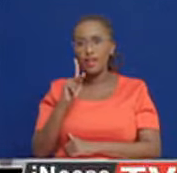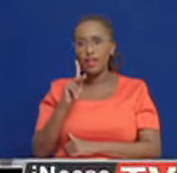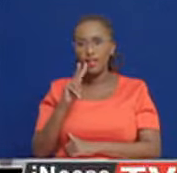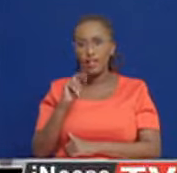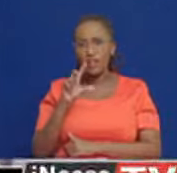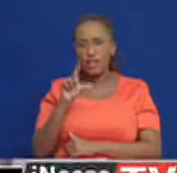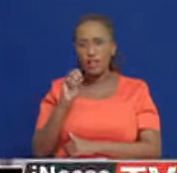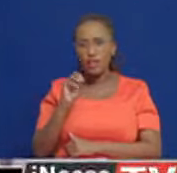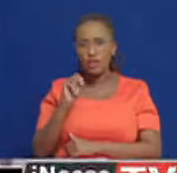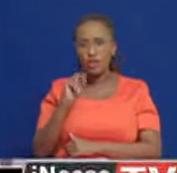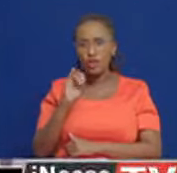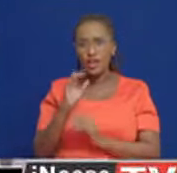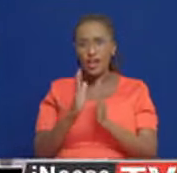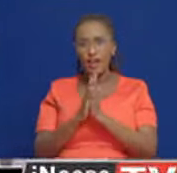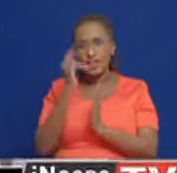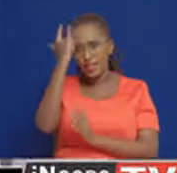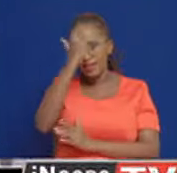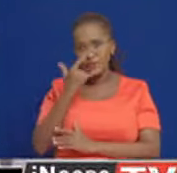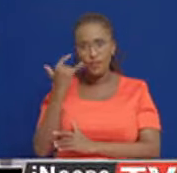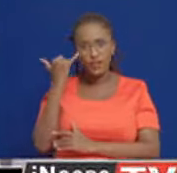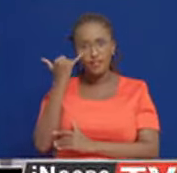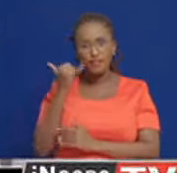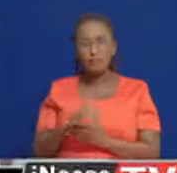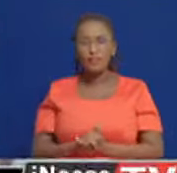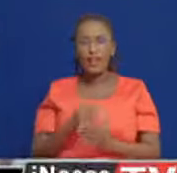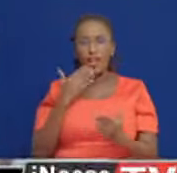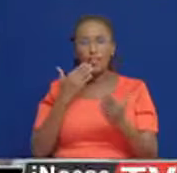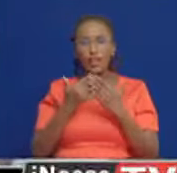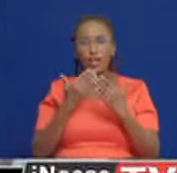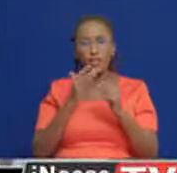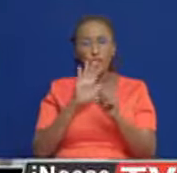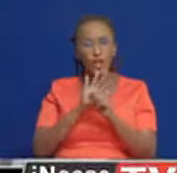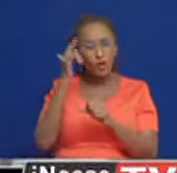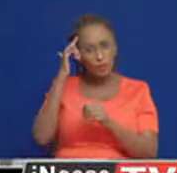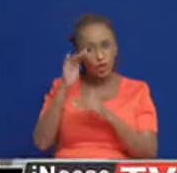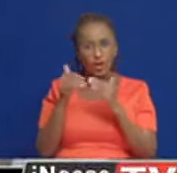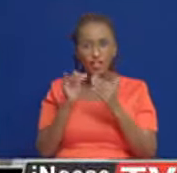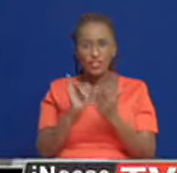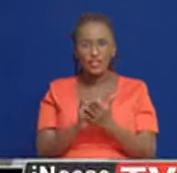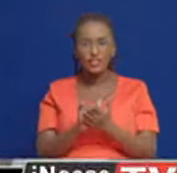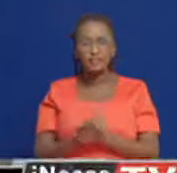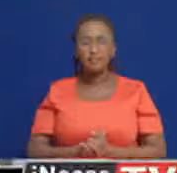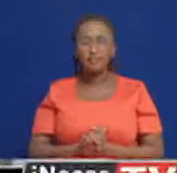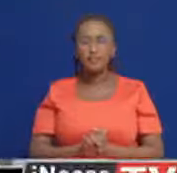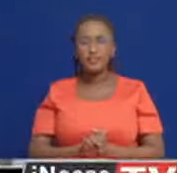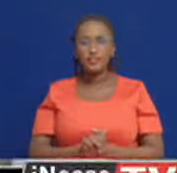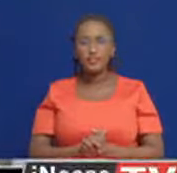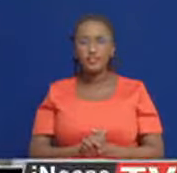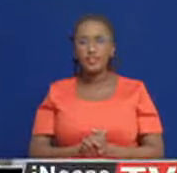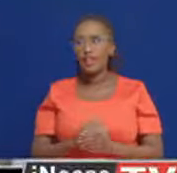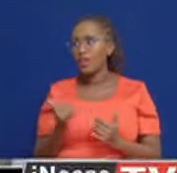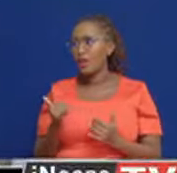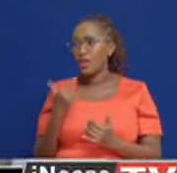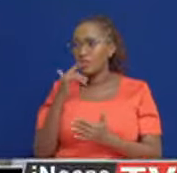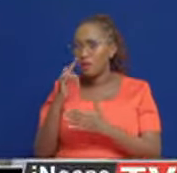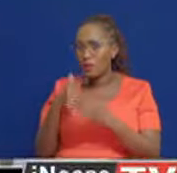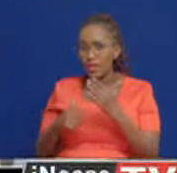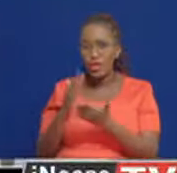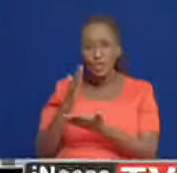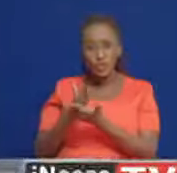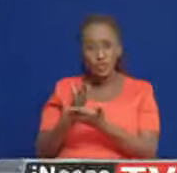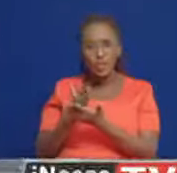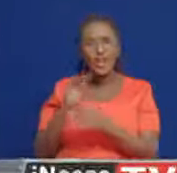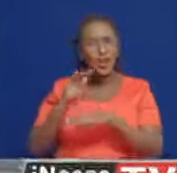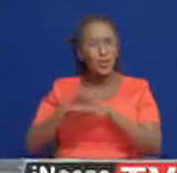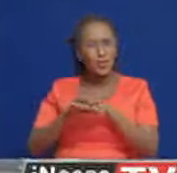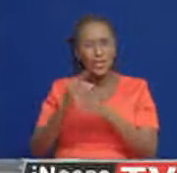Della siku hii leo. Shukran sana Lulu Hassan and Olive Barrows. Lincoln? Na bila shaka ni masuala mazuri